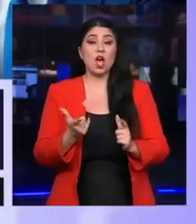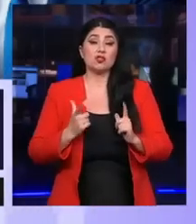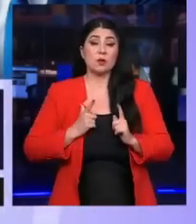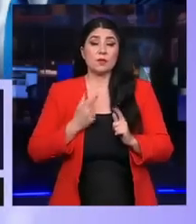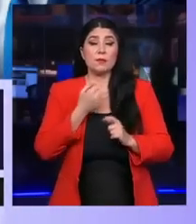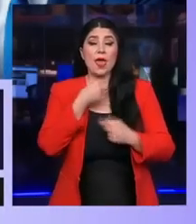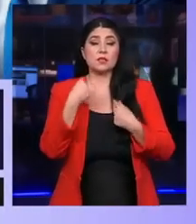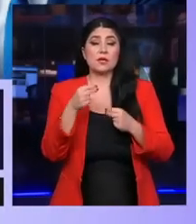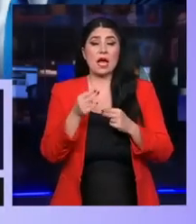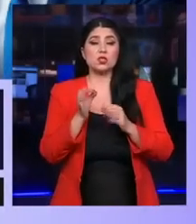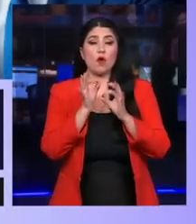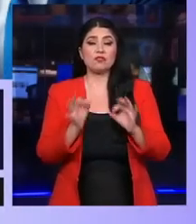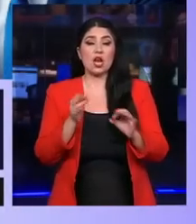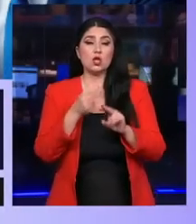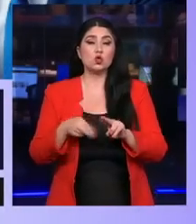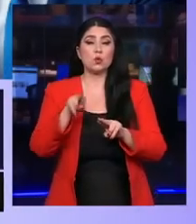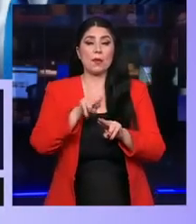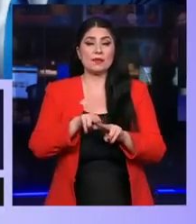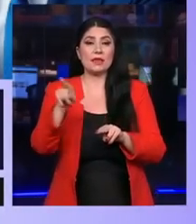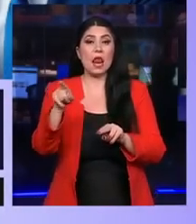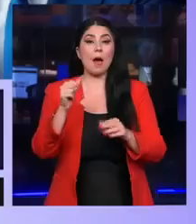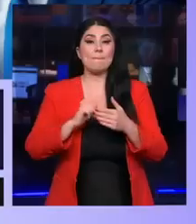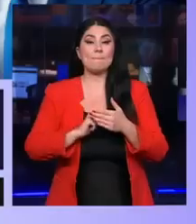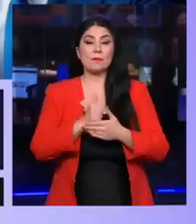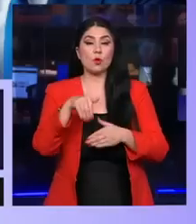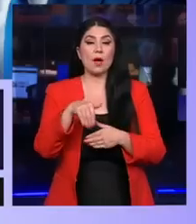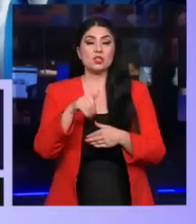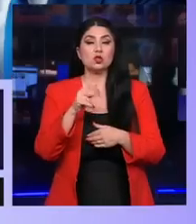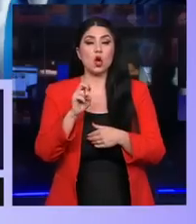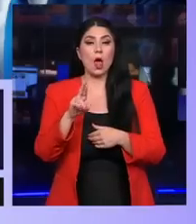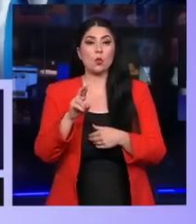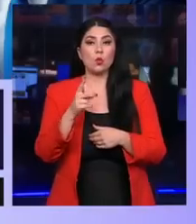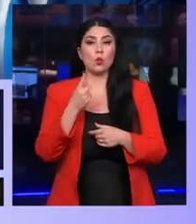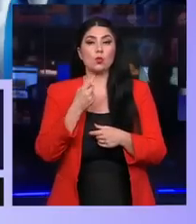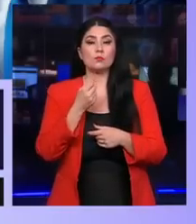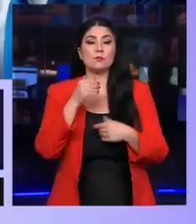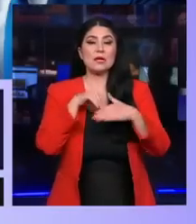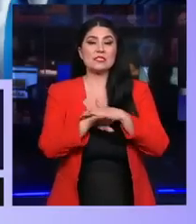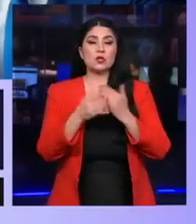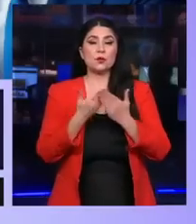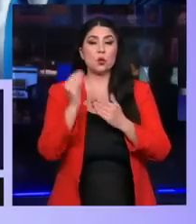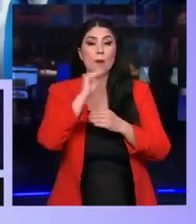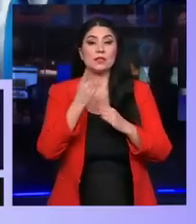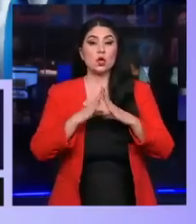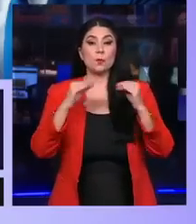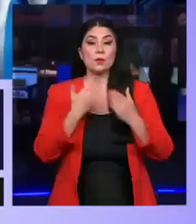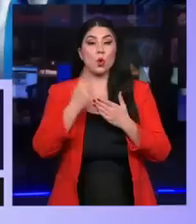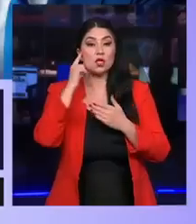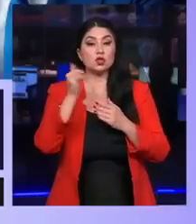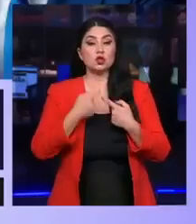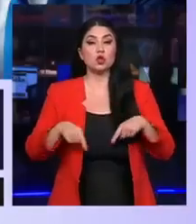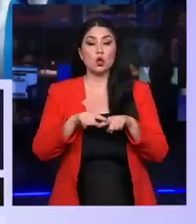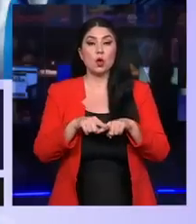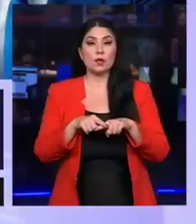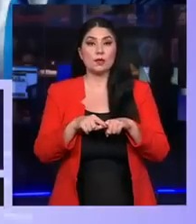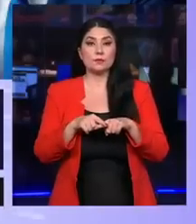explicații suplimentare oficiale din partea premierului, mesaj adresat oamenilor din România, ca să știm și noi care este